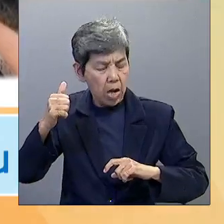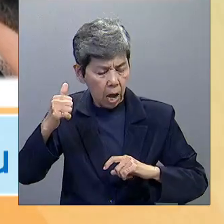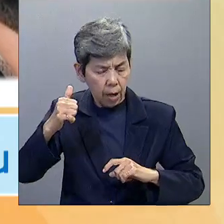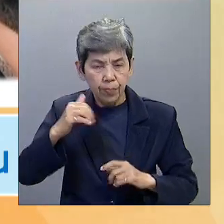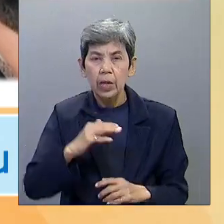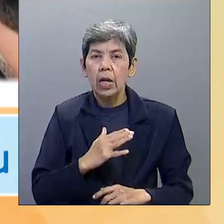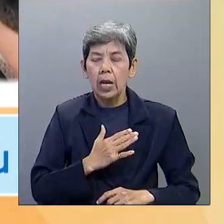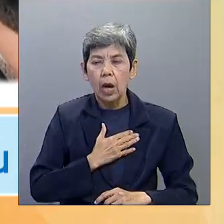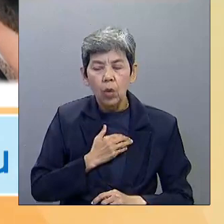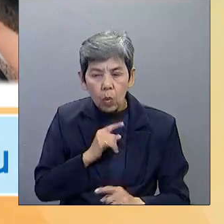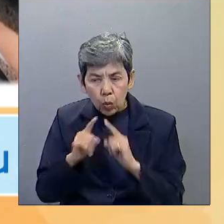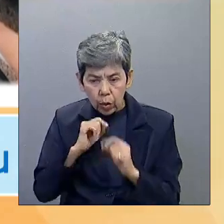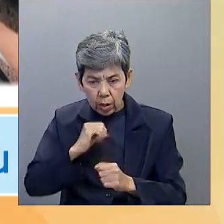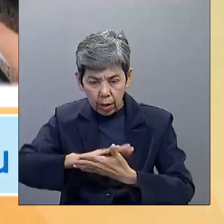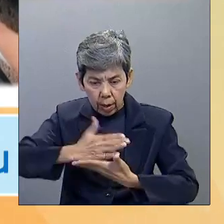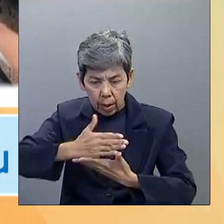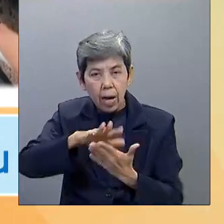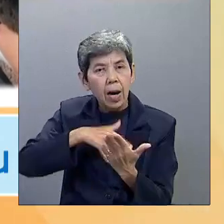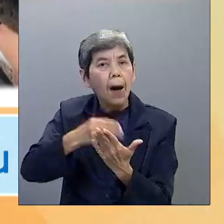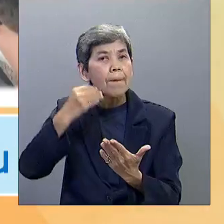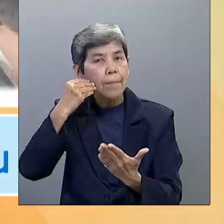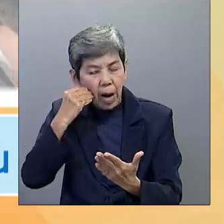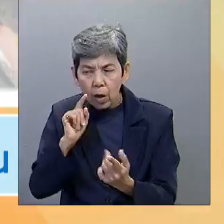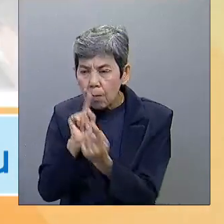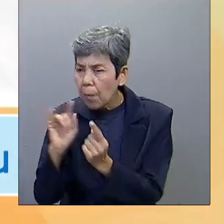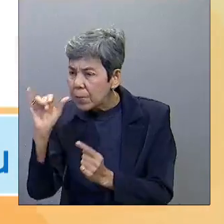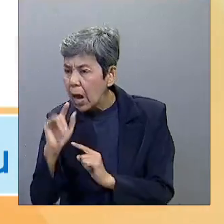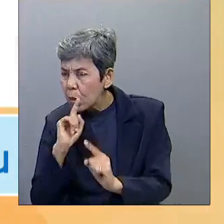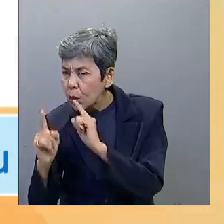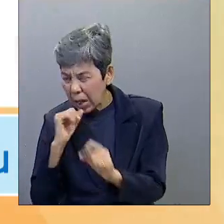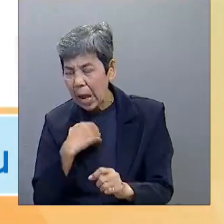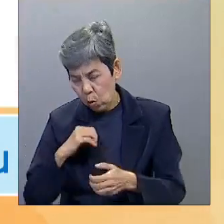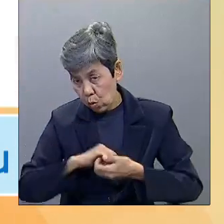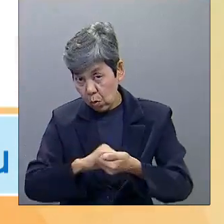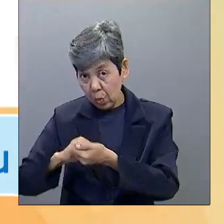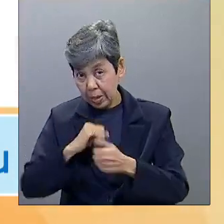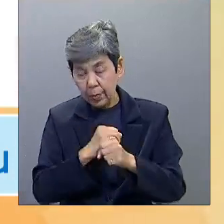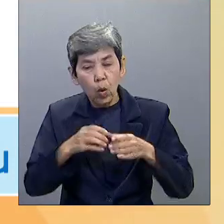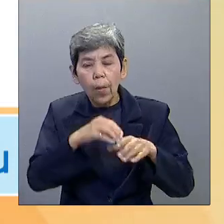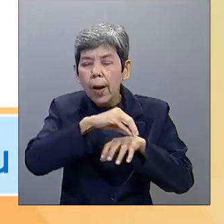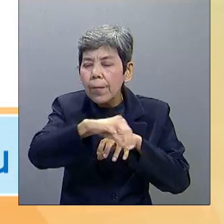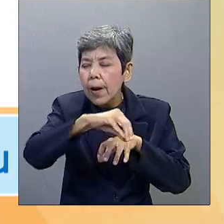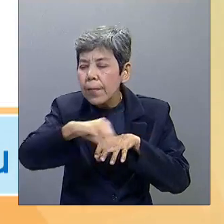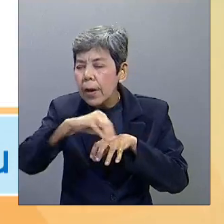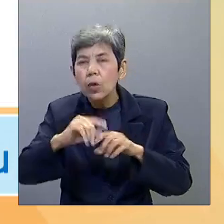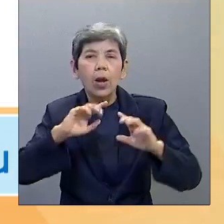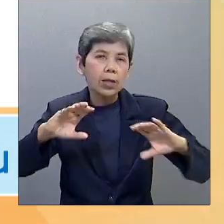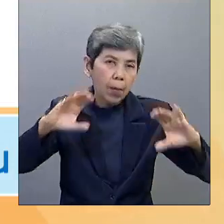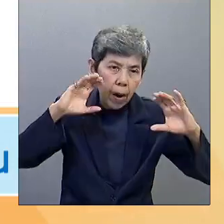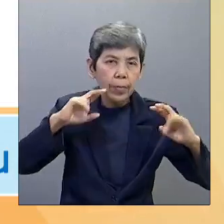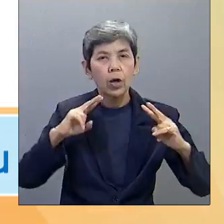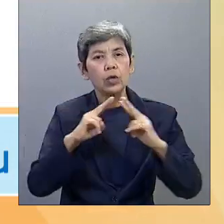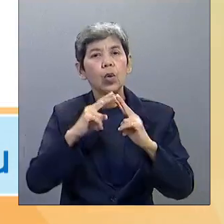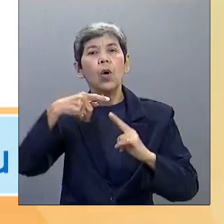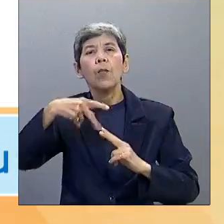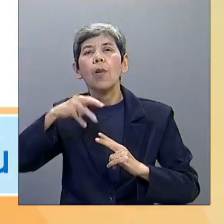ก็ไปตามเรื่องทะเบียนบ้านต่อไปตามญาติต่ออะไรก็เป็นกระบวนการร่วมกับเครือข่ายอื่นๆอย่างเช่นภาครัฐกระทรวงการพัฒนาสัง